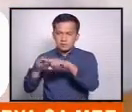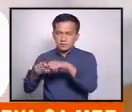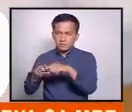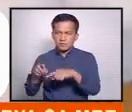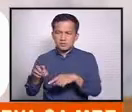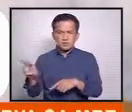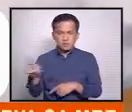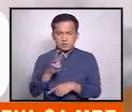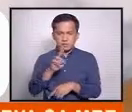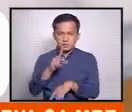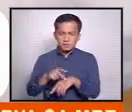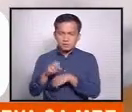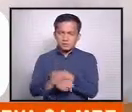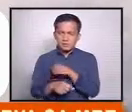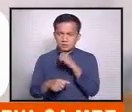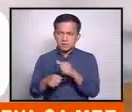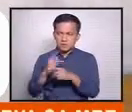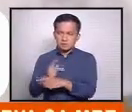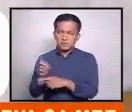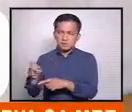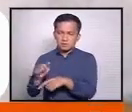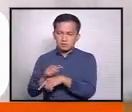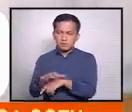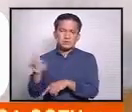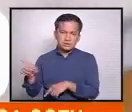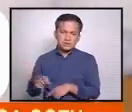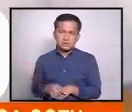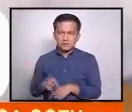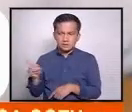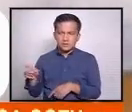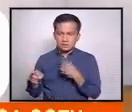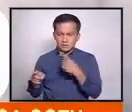West Philippine Sea. Not protecting that would affect that one fisherman. And